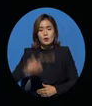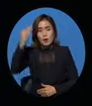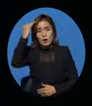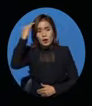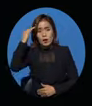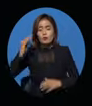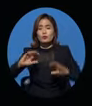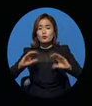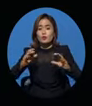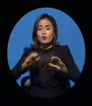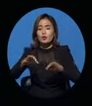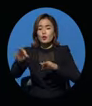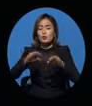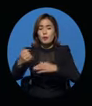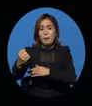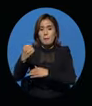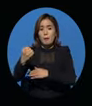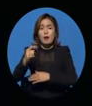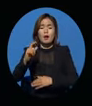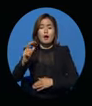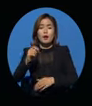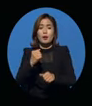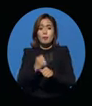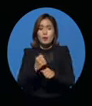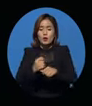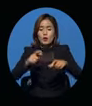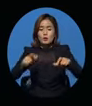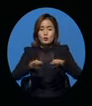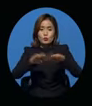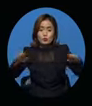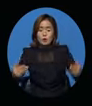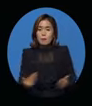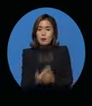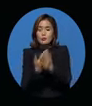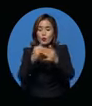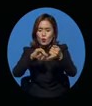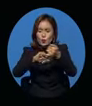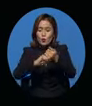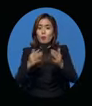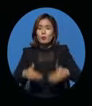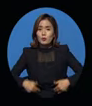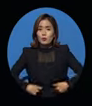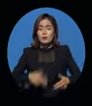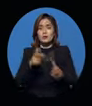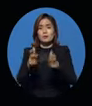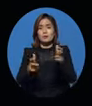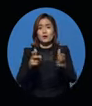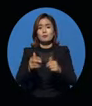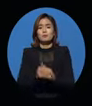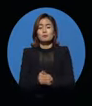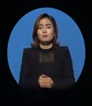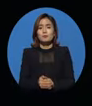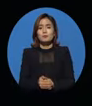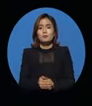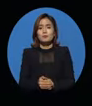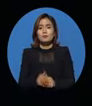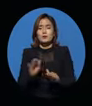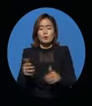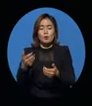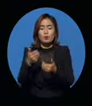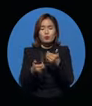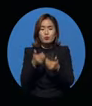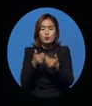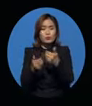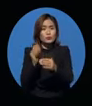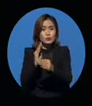금융 경쟁력을 강화하고 지역 균형발전 차원에서 꼭 추진해야 하는 사업입니다 현재 미 중 갈등 더 격화되고